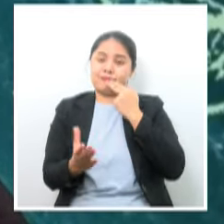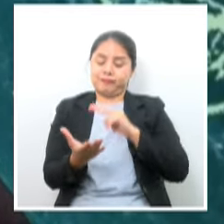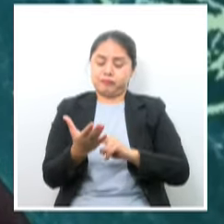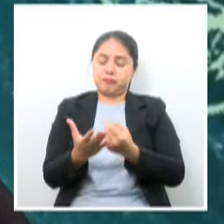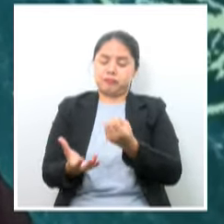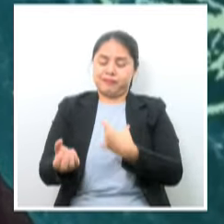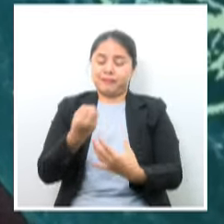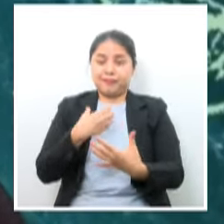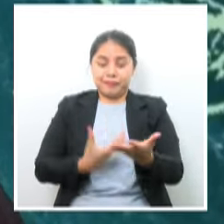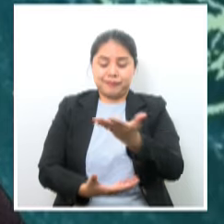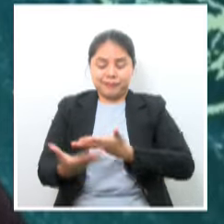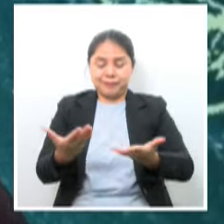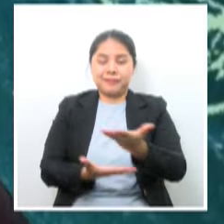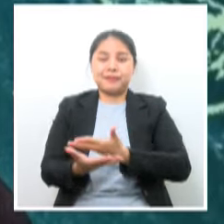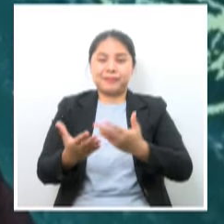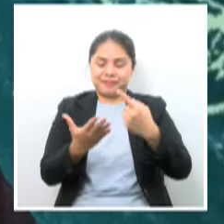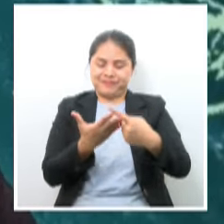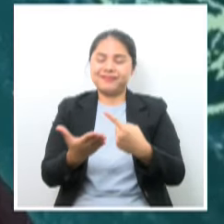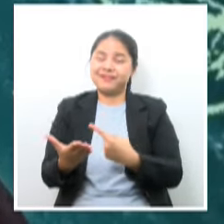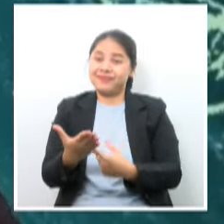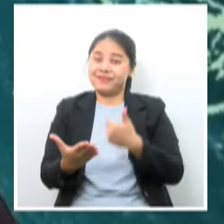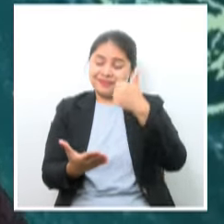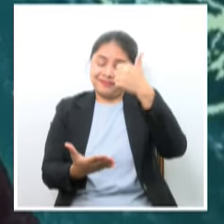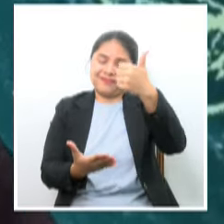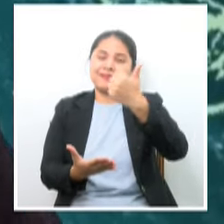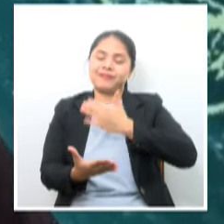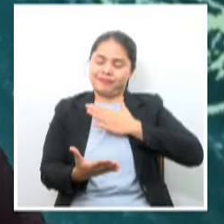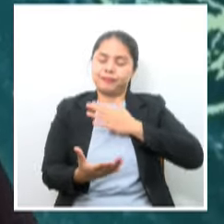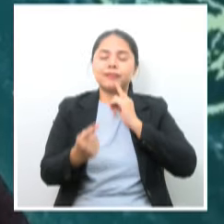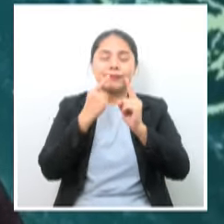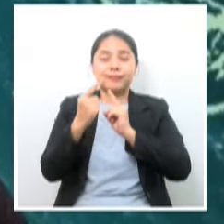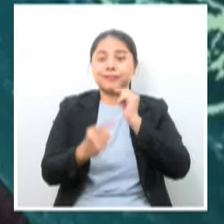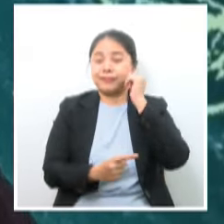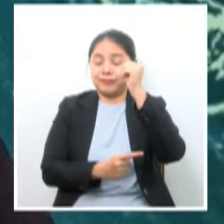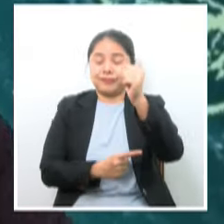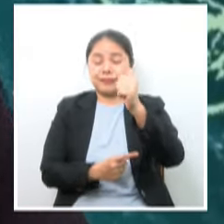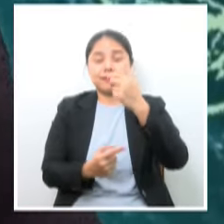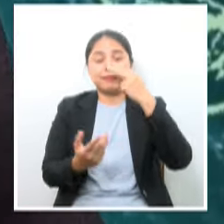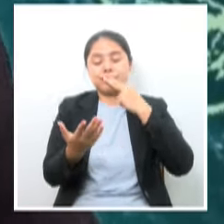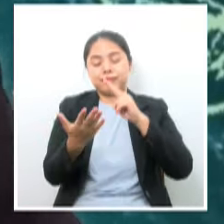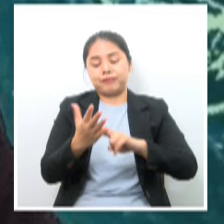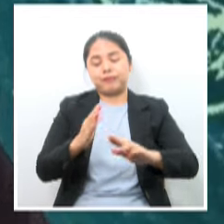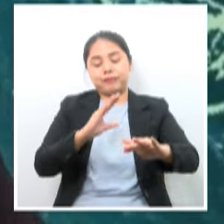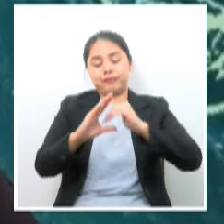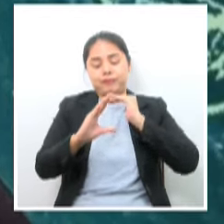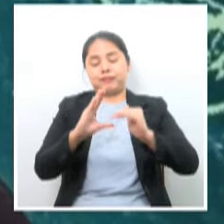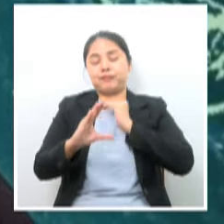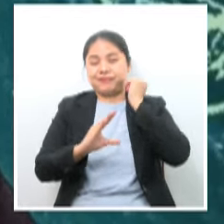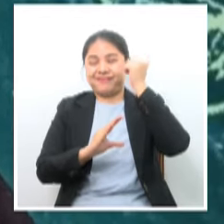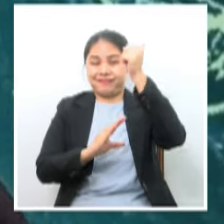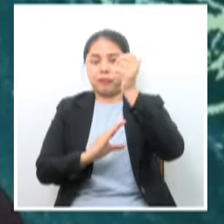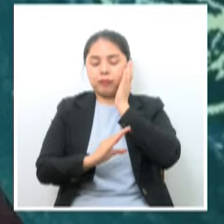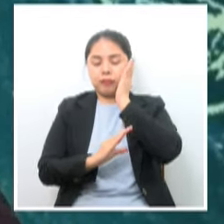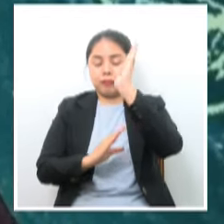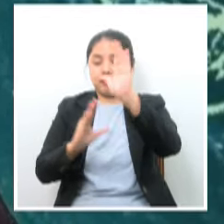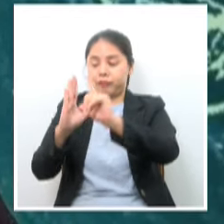คุยแลกเปลี่ยนให้คำปรึกษานะครับกับทางเพจผมก็ได้นะครับก็จะส่งเรื่องของท่านผ่านไปยังท่านเลขา